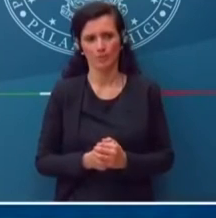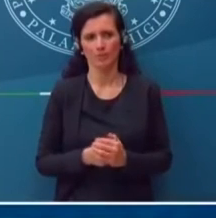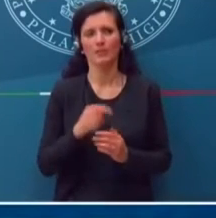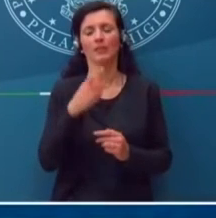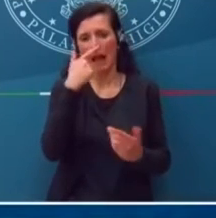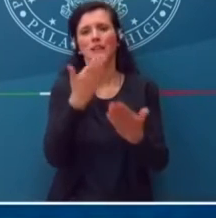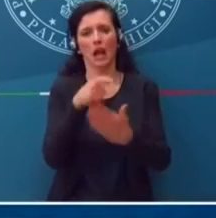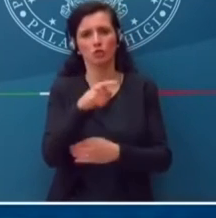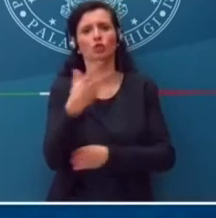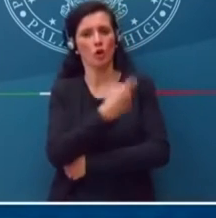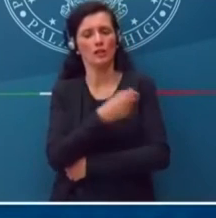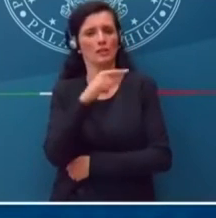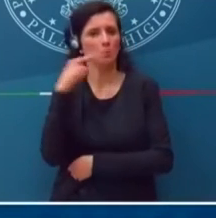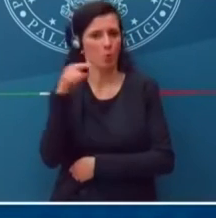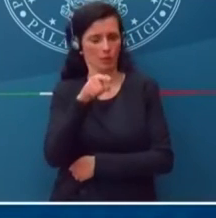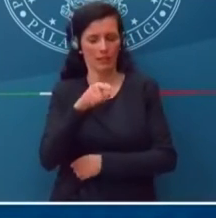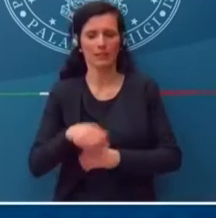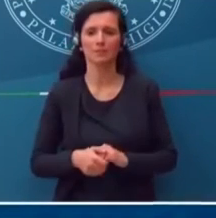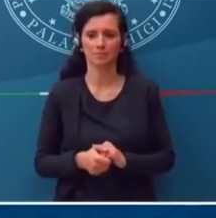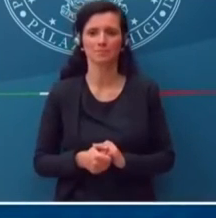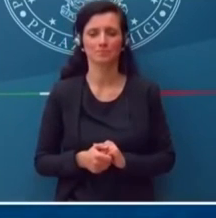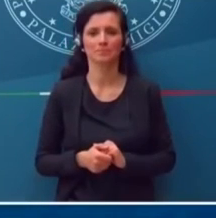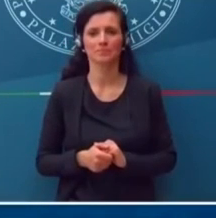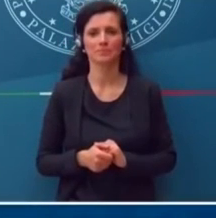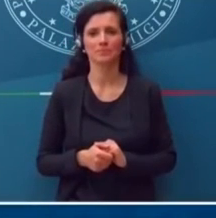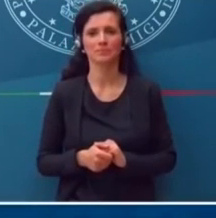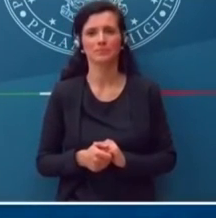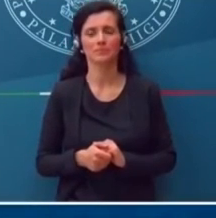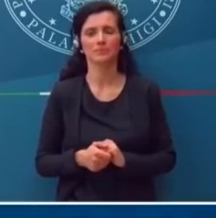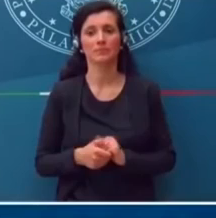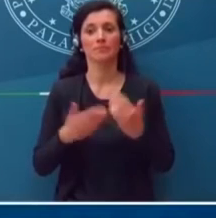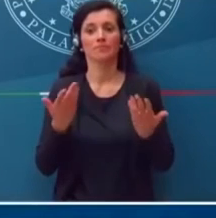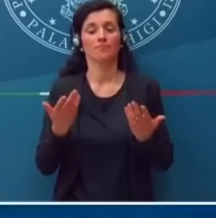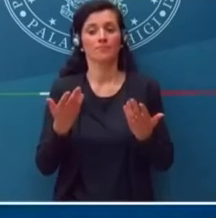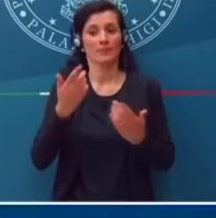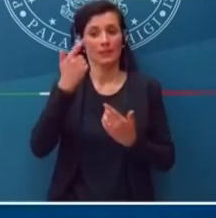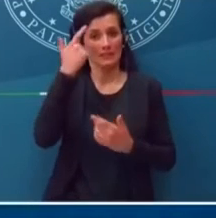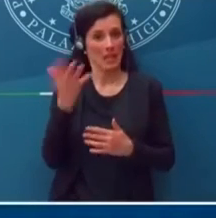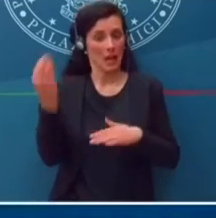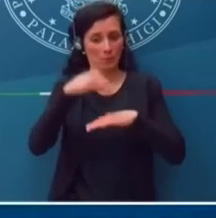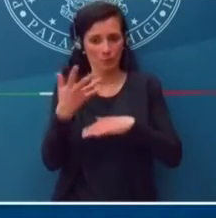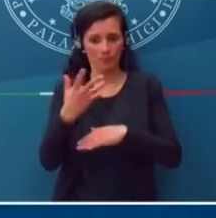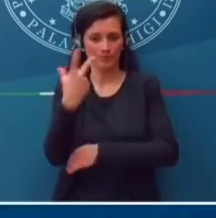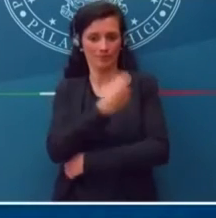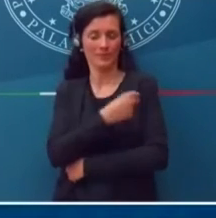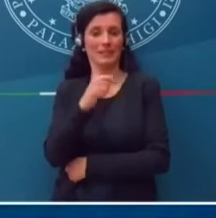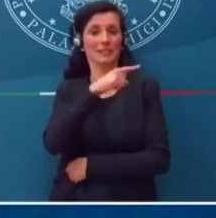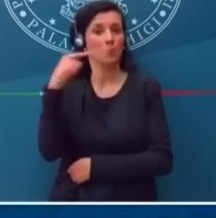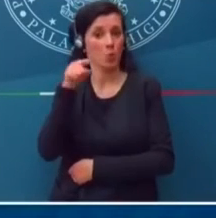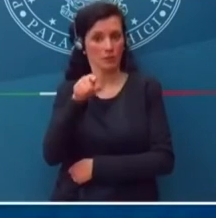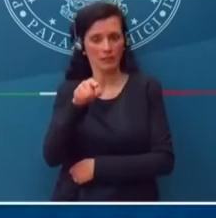Ancora, la produzione dello Sputnik, da quel che sappiamo, ma forse le cose sono cambiate, dovrebbe avvenire per il